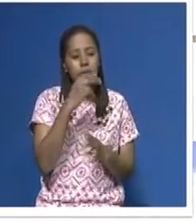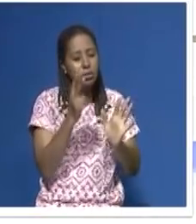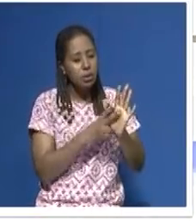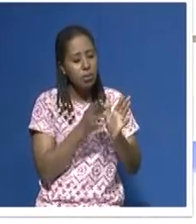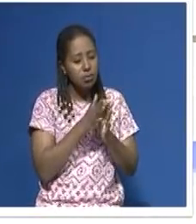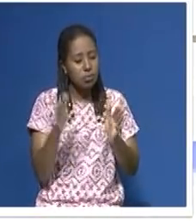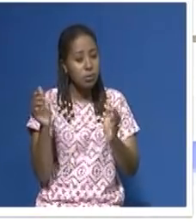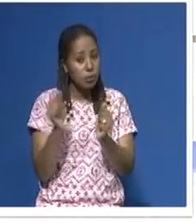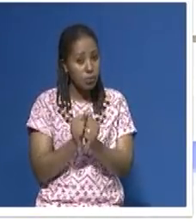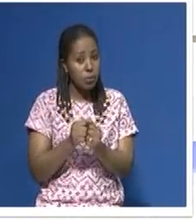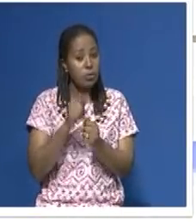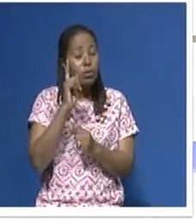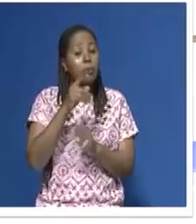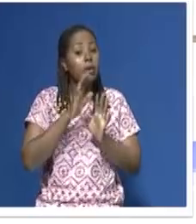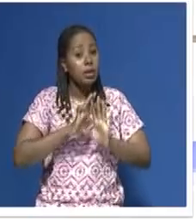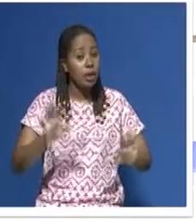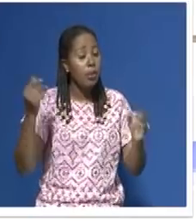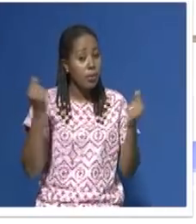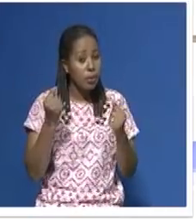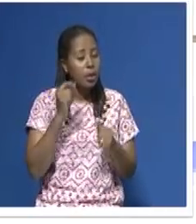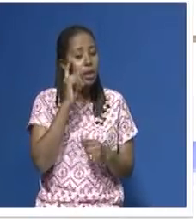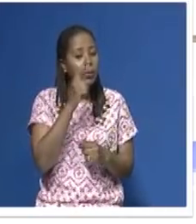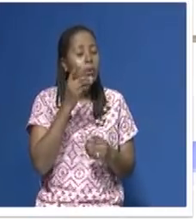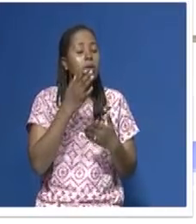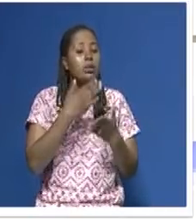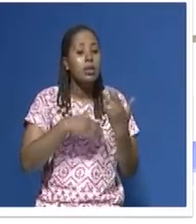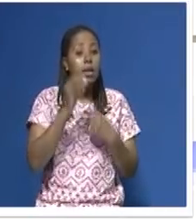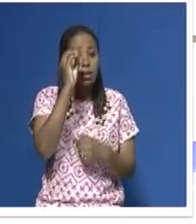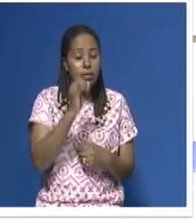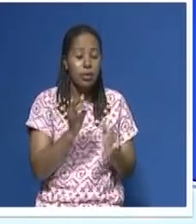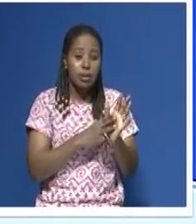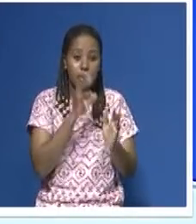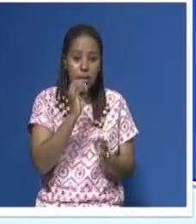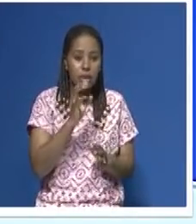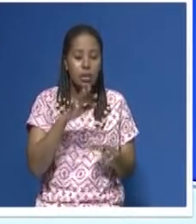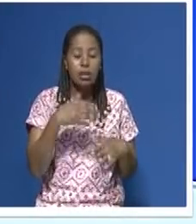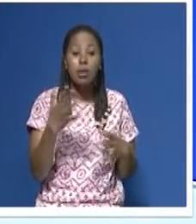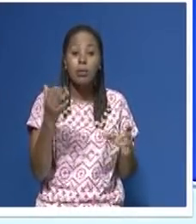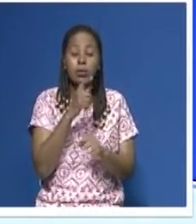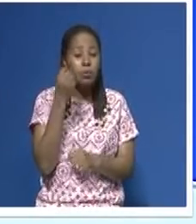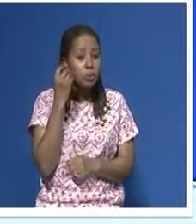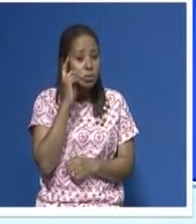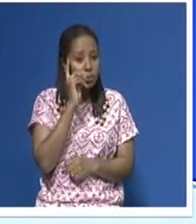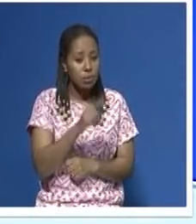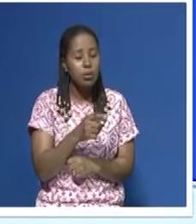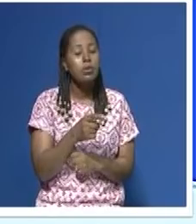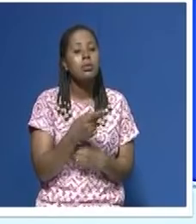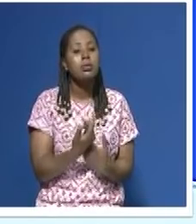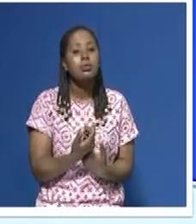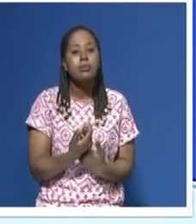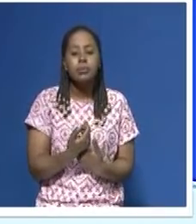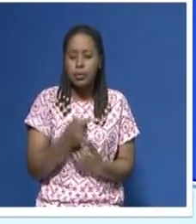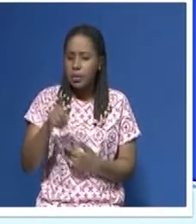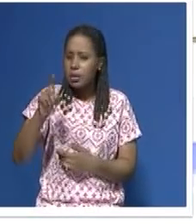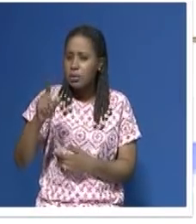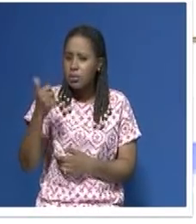mpaka 10 wanakuwa tayari wameweza kupona, ambao ni zaidi ya 80% hawapati ugonjwa huu ambao umeweza kuadvance. Kwa